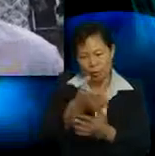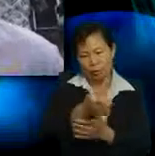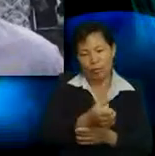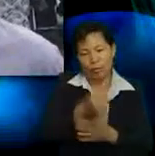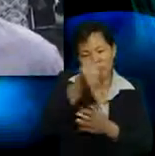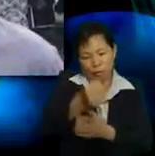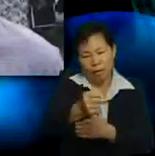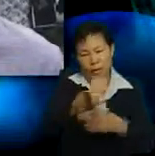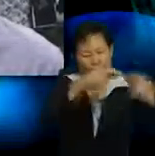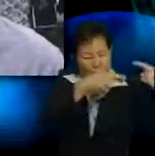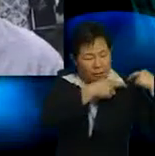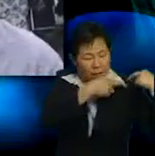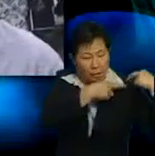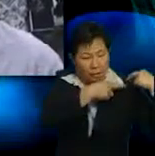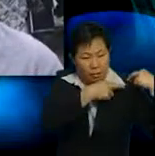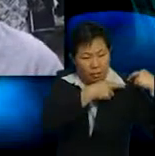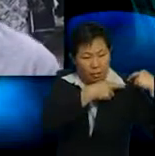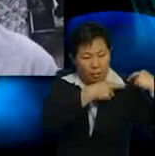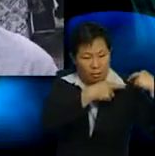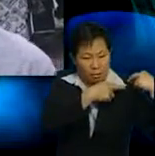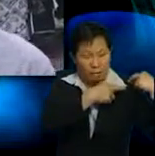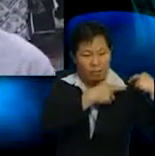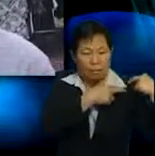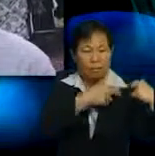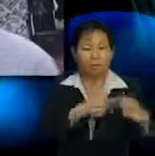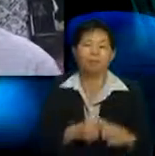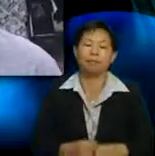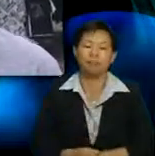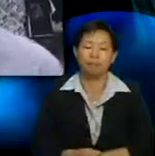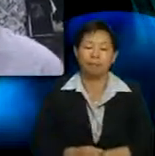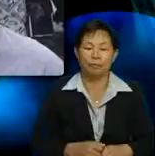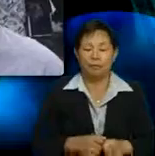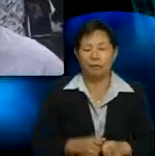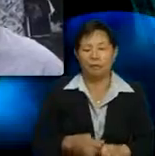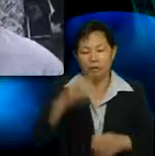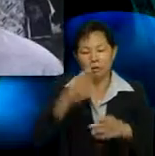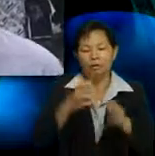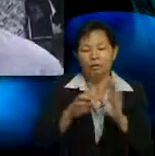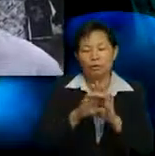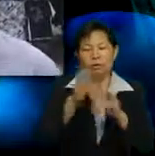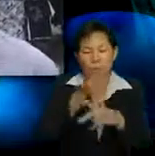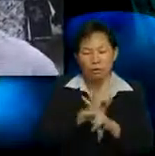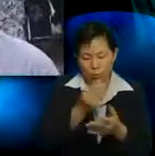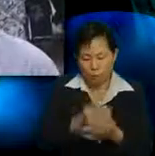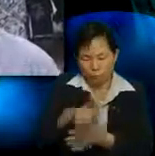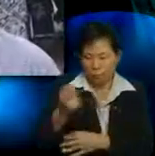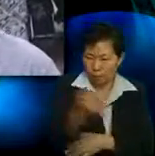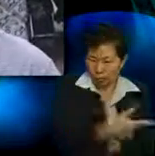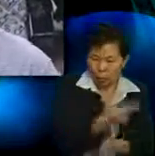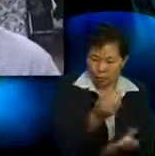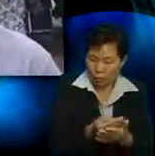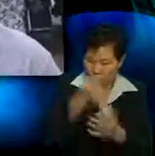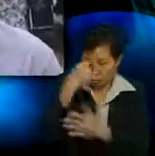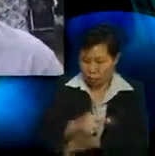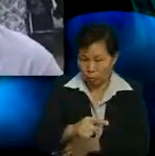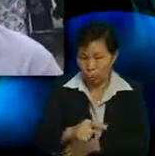amanah tu dan tunaikan ataupun kotakan janji dia. Kita kata kalau dia punya duit ke, dia perlu bayar balik ke duit tu